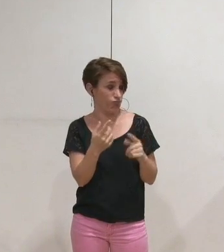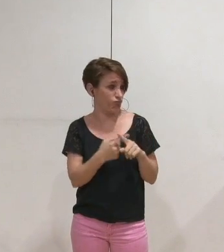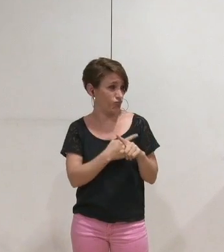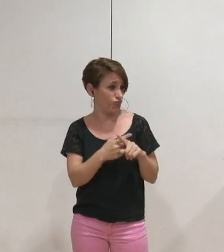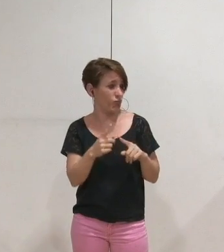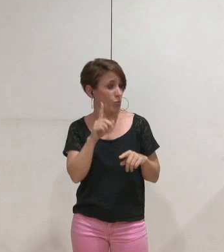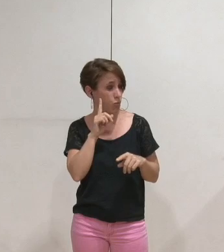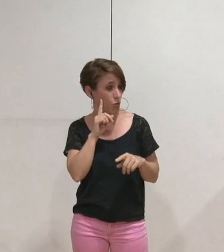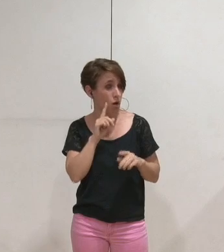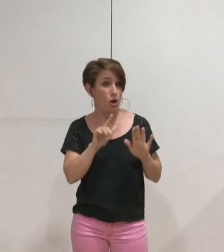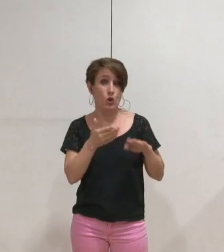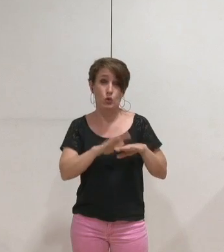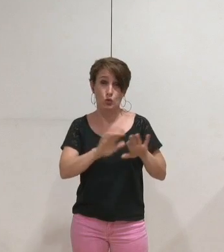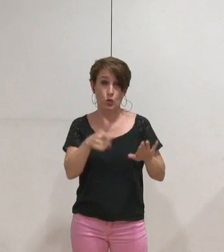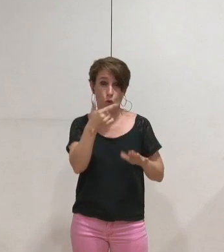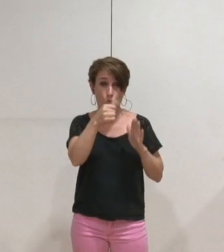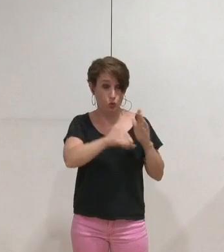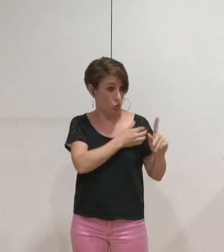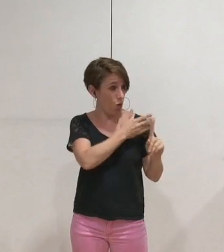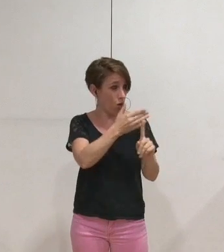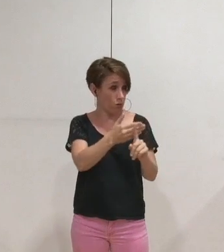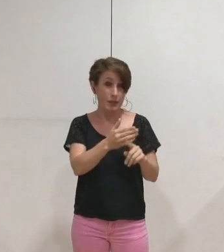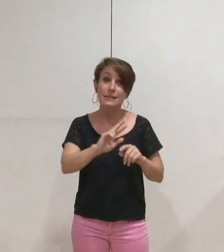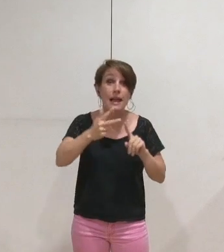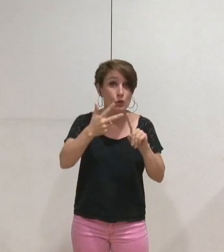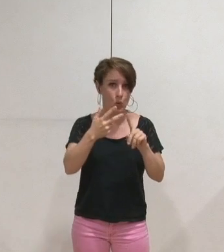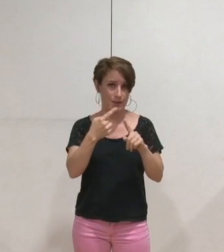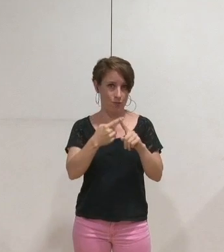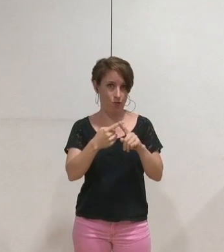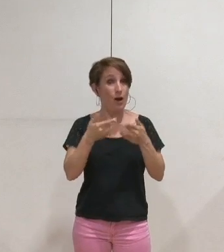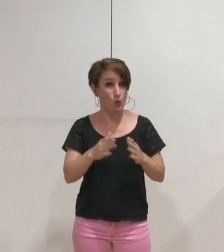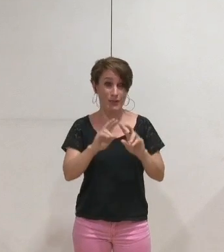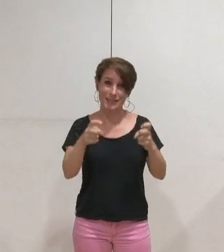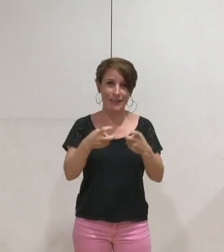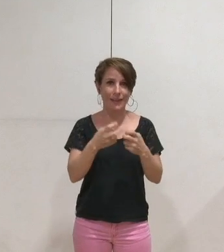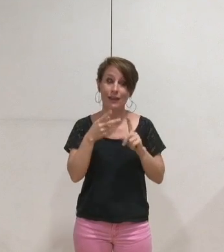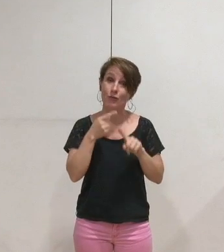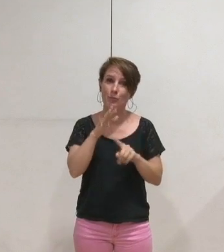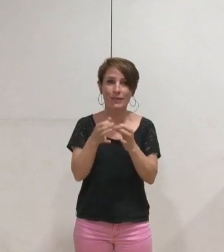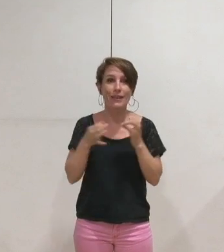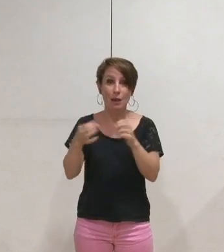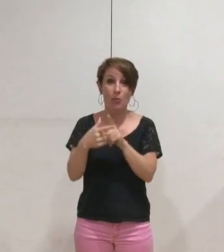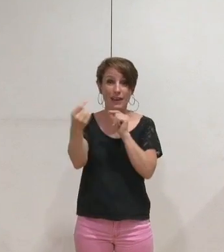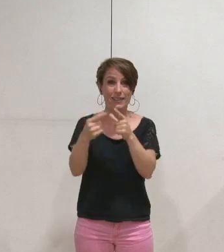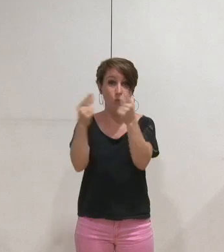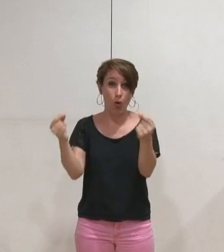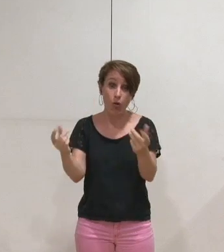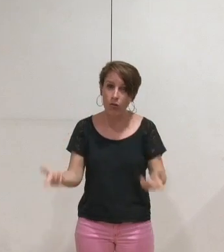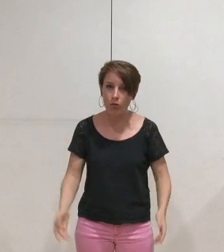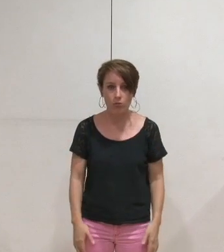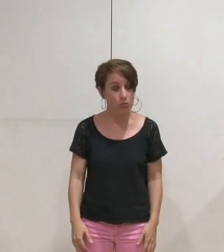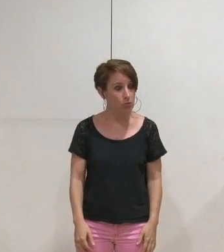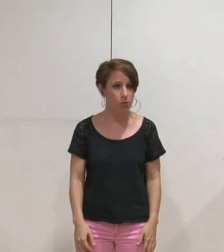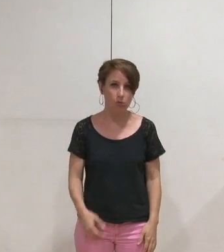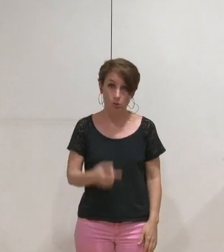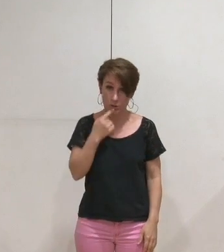la trisème délibération fixant les tarifs du Palais des Sports ce qui montre bien une fois de plus que non seulement vous avez